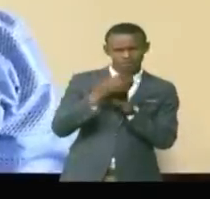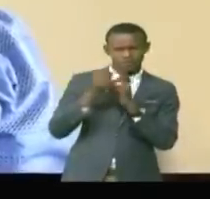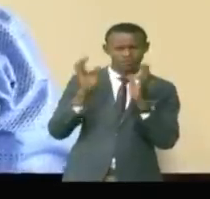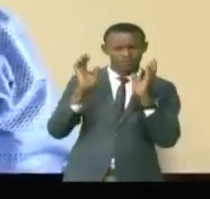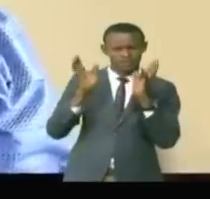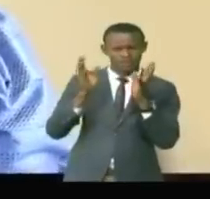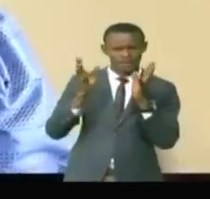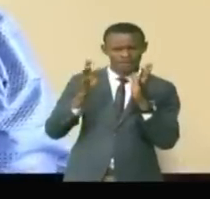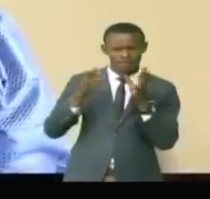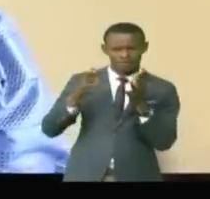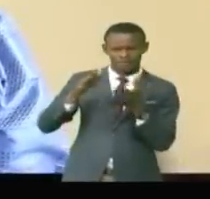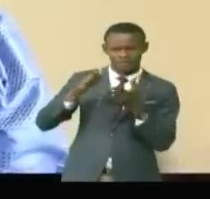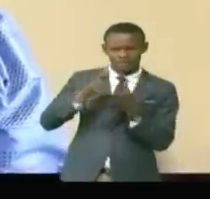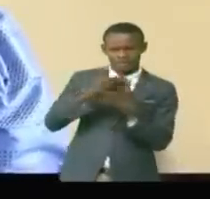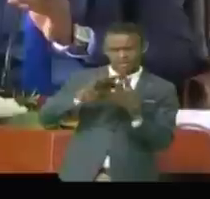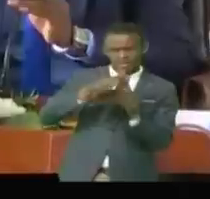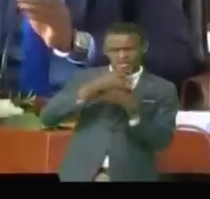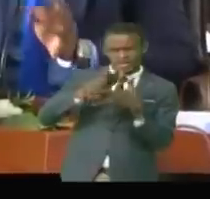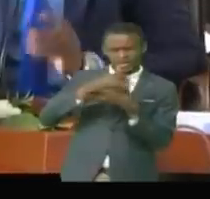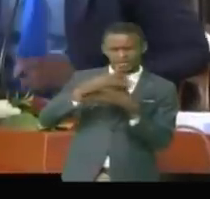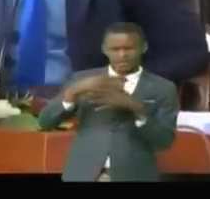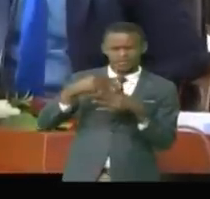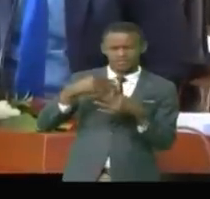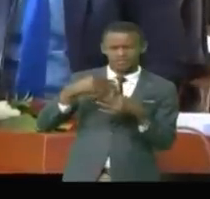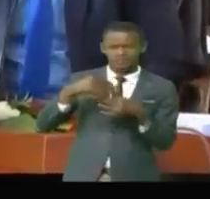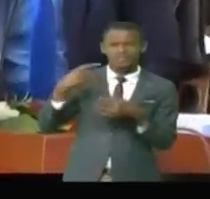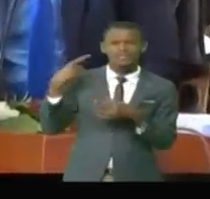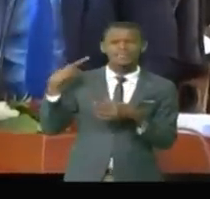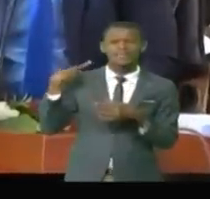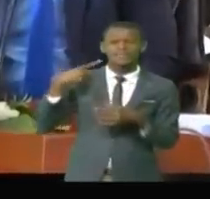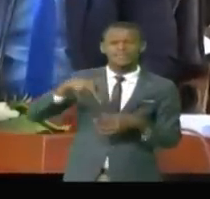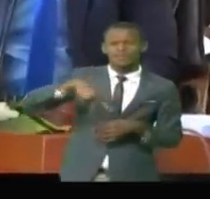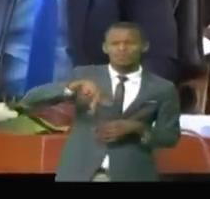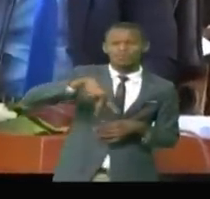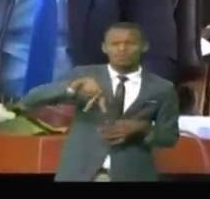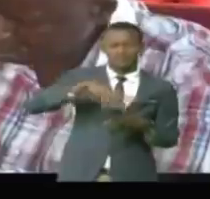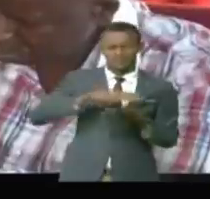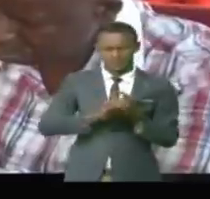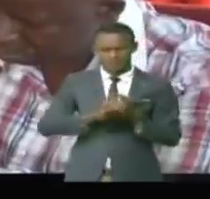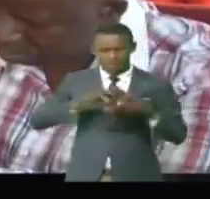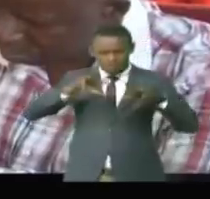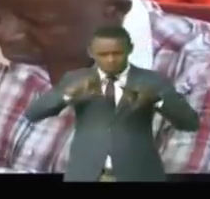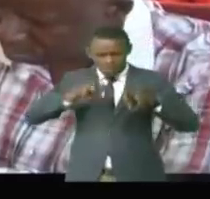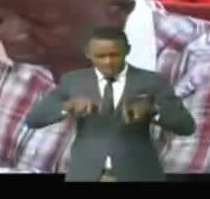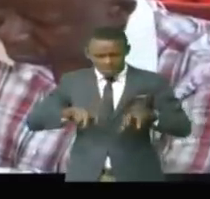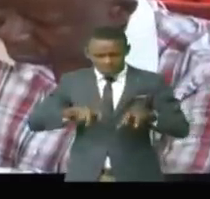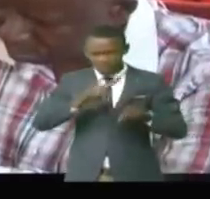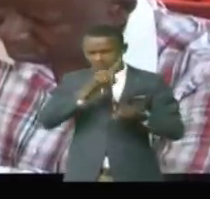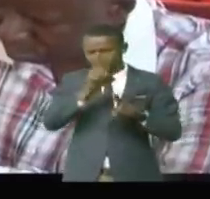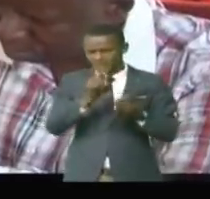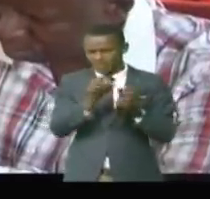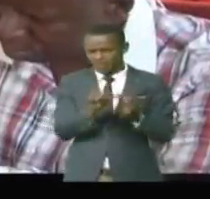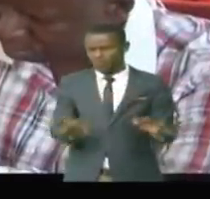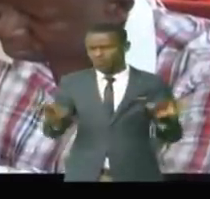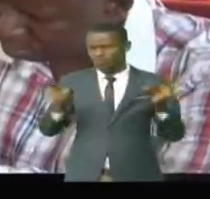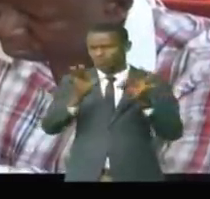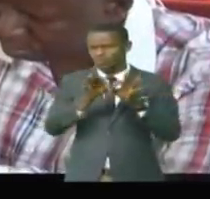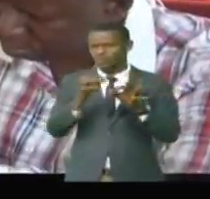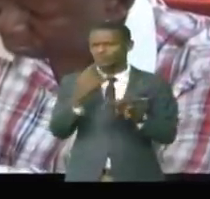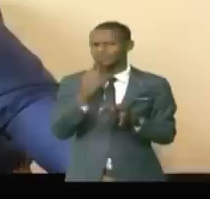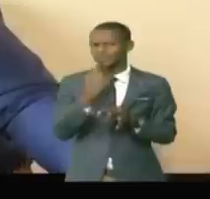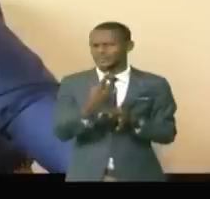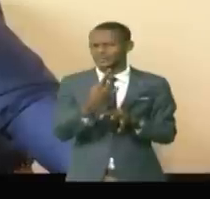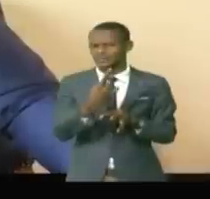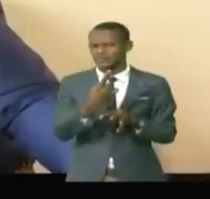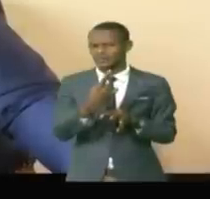leurs bureaux. Il s'agit de l'examen de l'adoption de la proposition de résolution de mise en accusation de l'honorable Mpoi Kadima